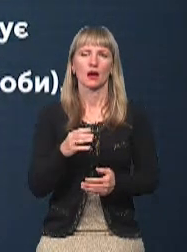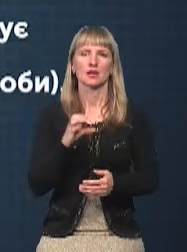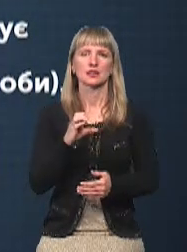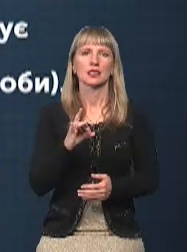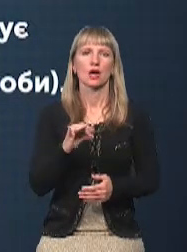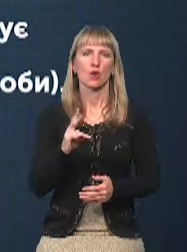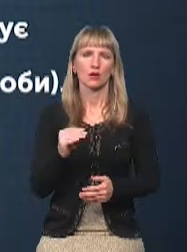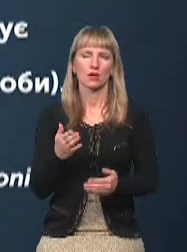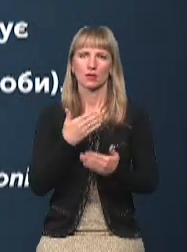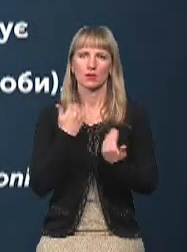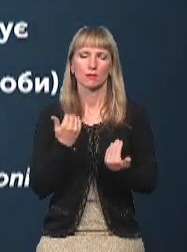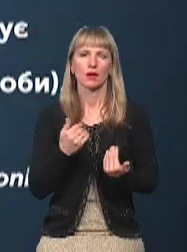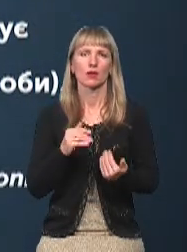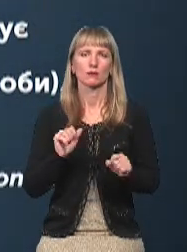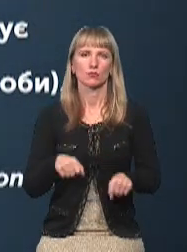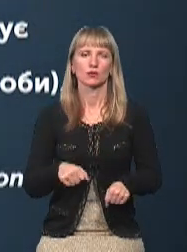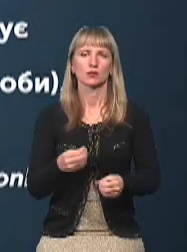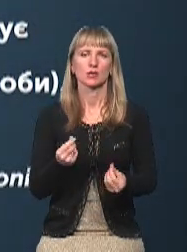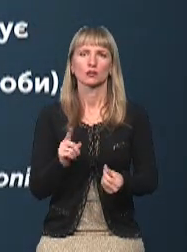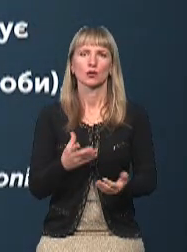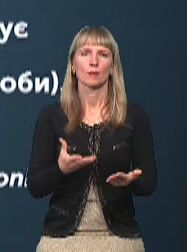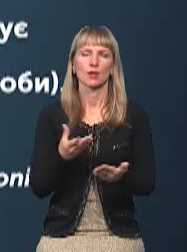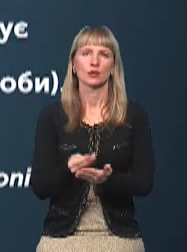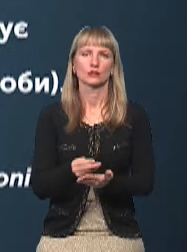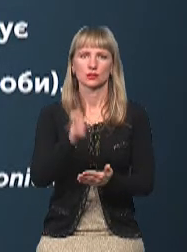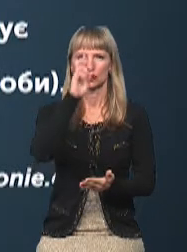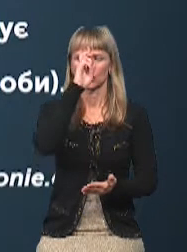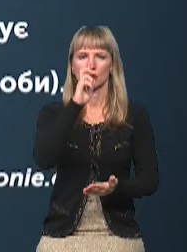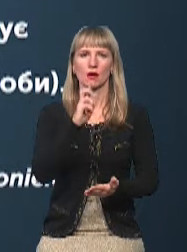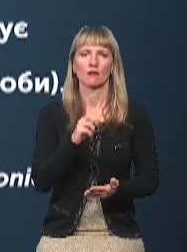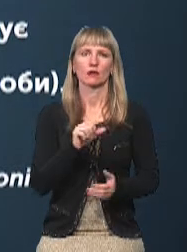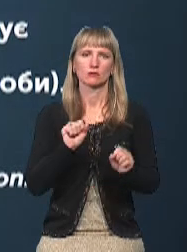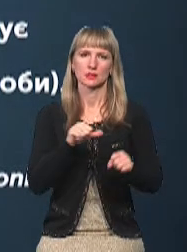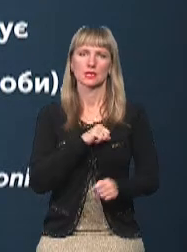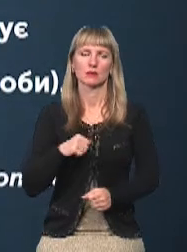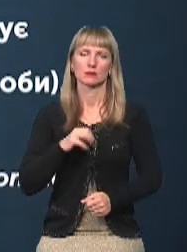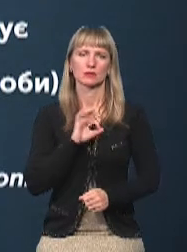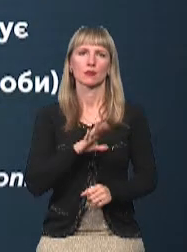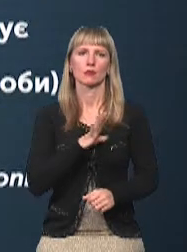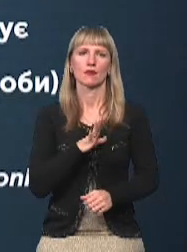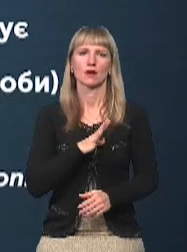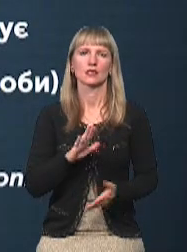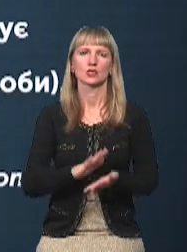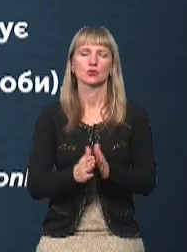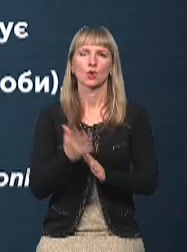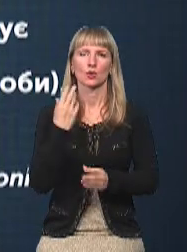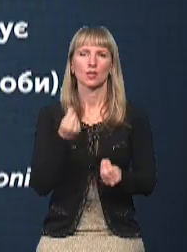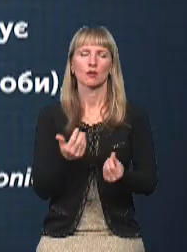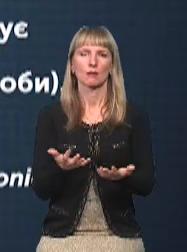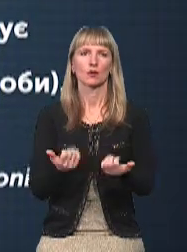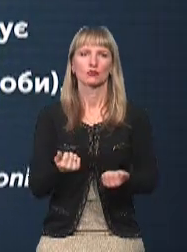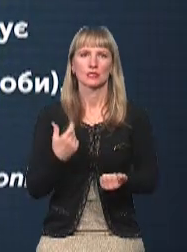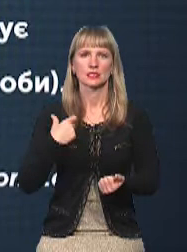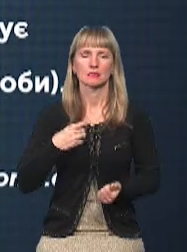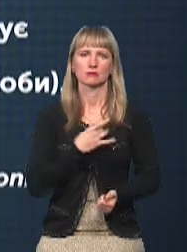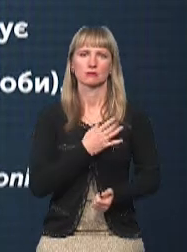мати можливість розпоряджатися коштами, що виплачує держава. Бо буває ситуація, коли кошти присвоюють собі